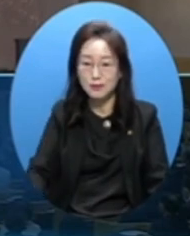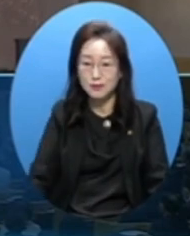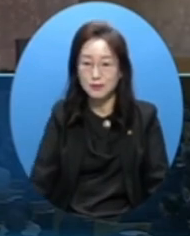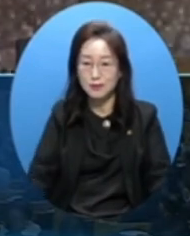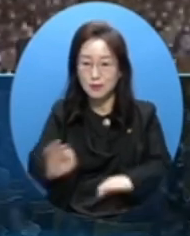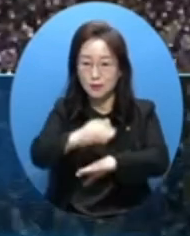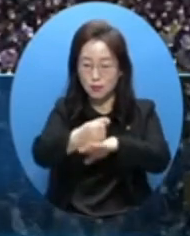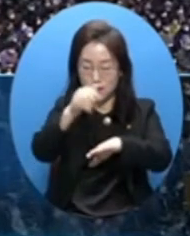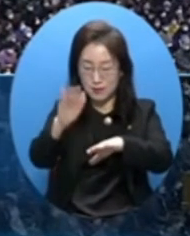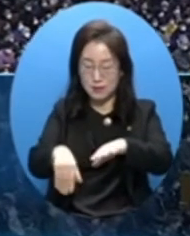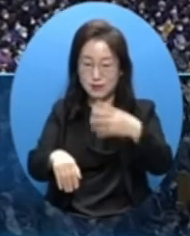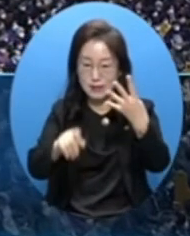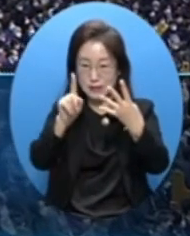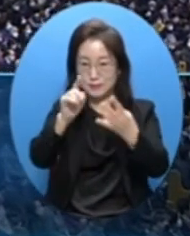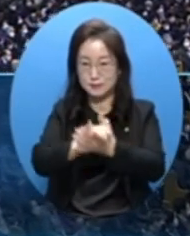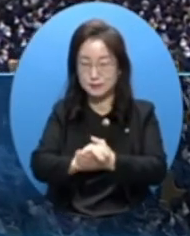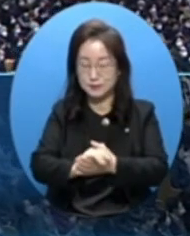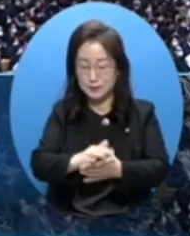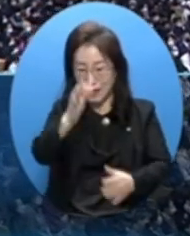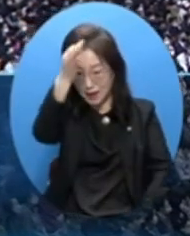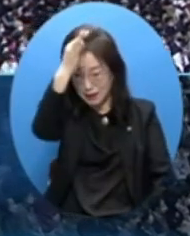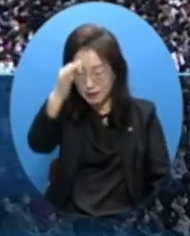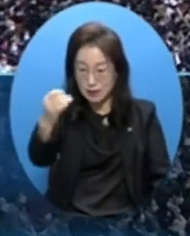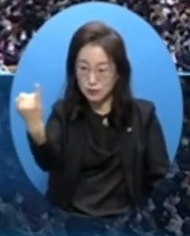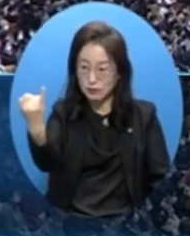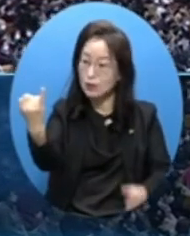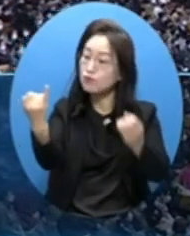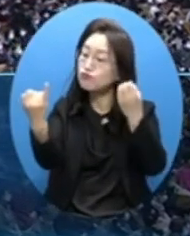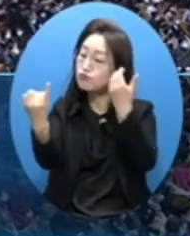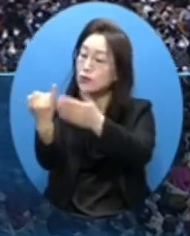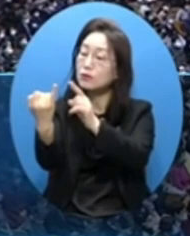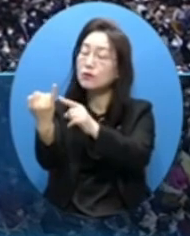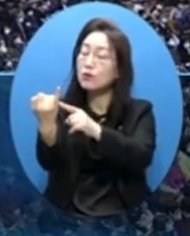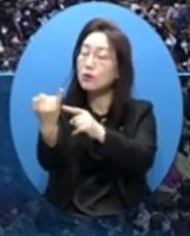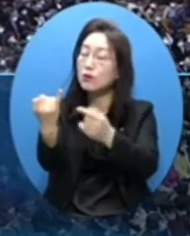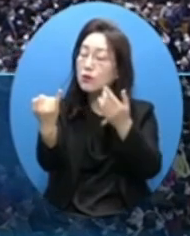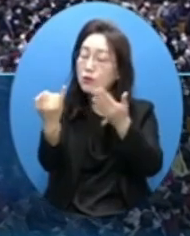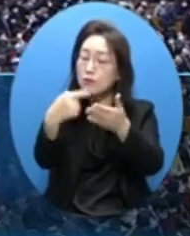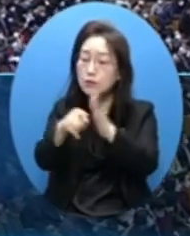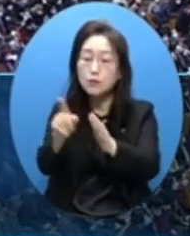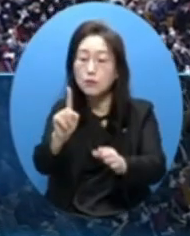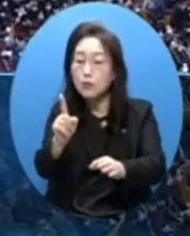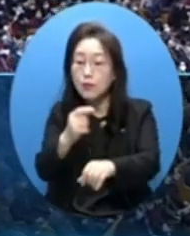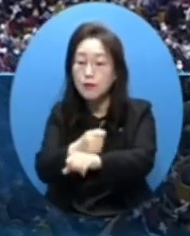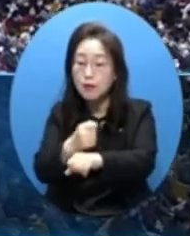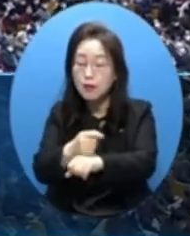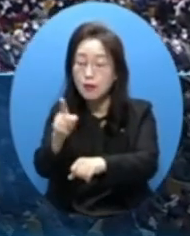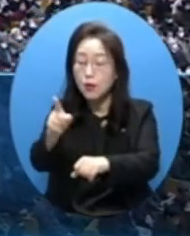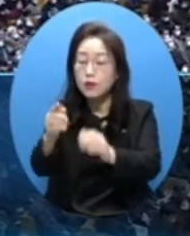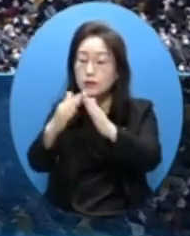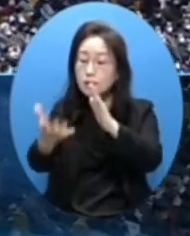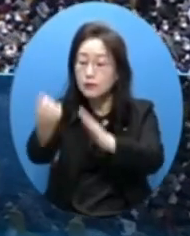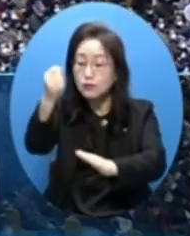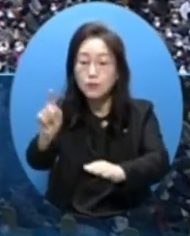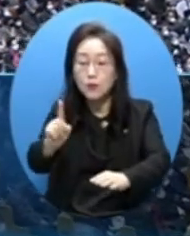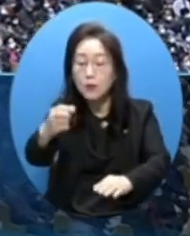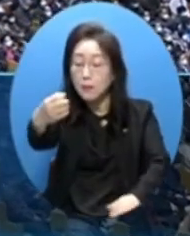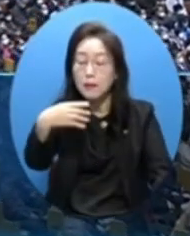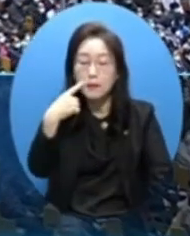열왕기하 4장 2절입니다. 엘리사가 그에게 이르되 내가 너를 위하여 어떻게 하랴? 내 집에 무엇이 있는지 내게 말하라. 그가